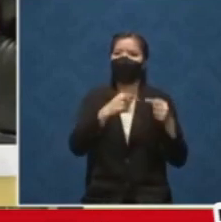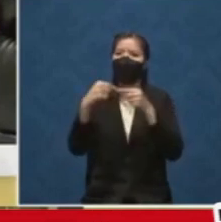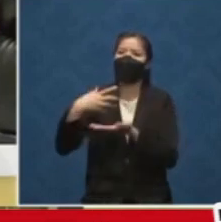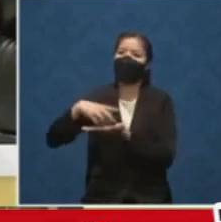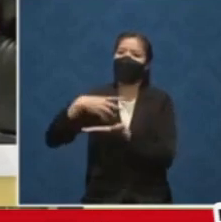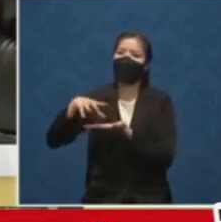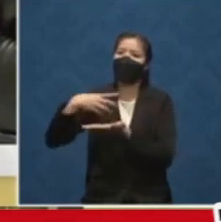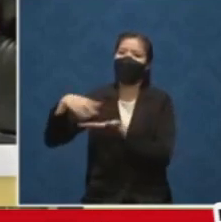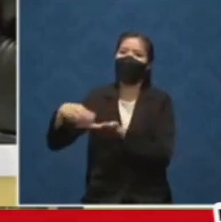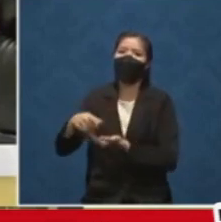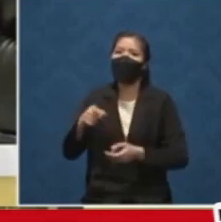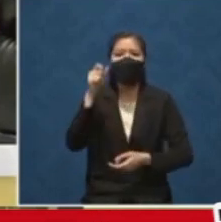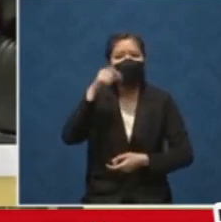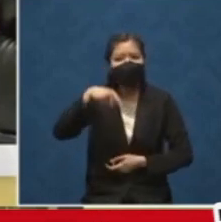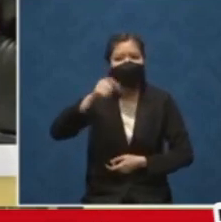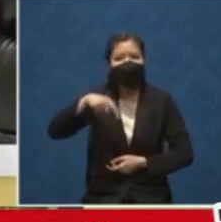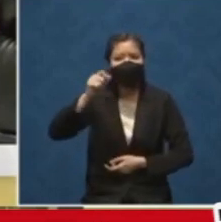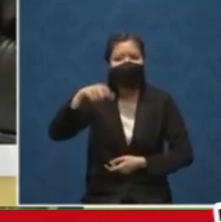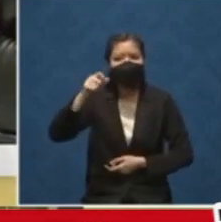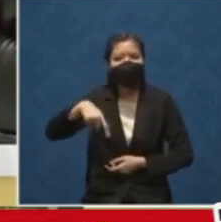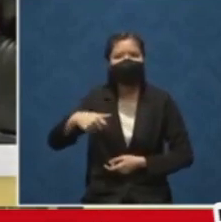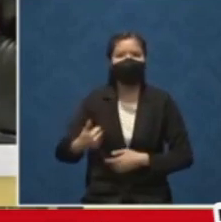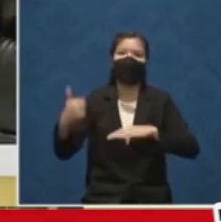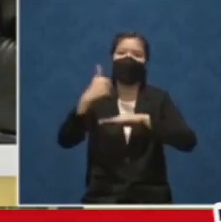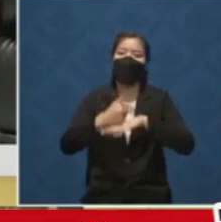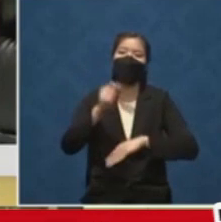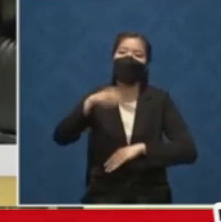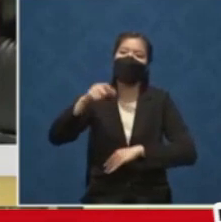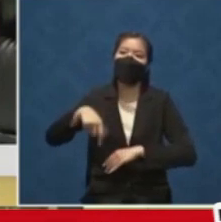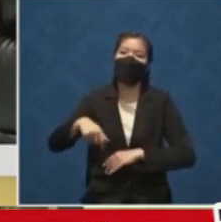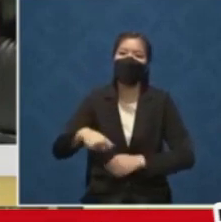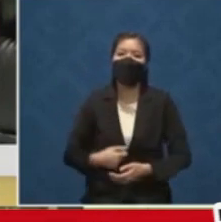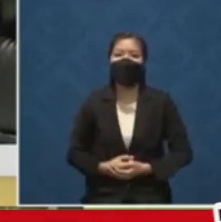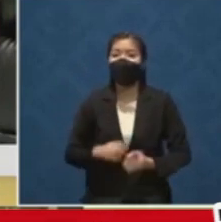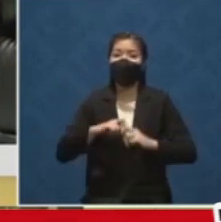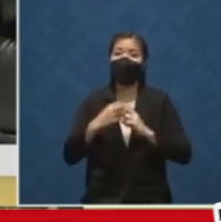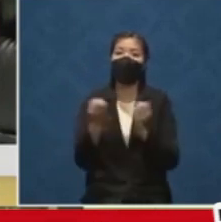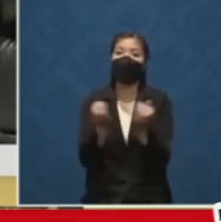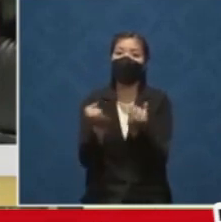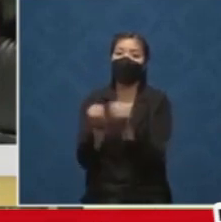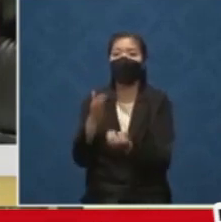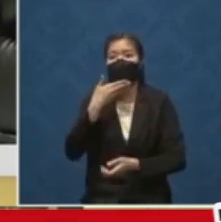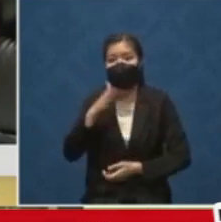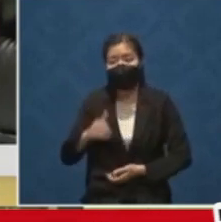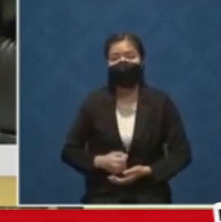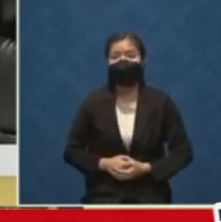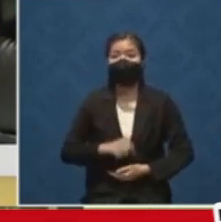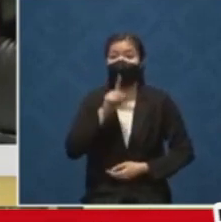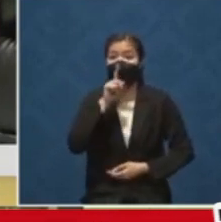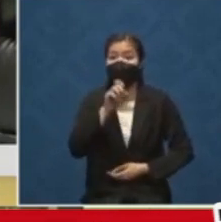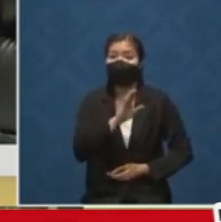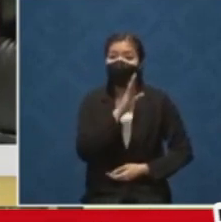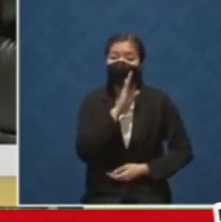ใครมารตนแหนงจะพูดคำนี้แะสุดท้ายกเปพัหามาตลอดผมอยากจะเรีนถามทาน Visitoriต่อนกำถามแรกว่า